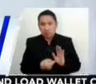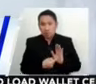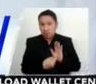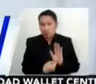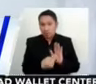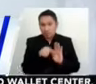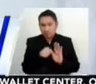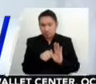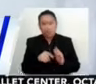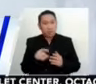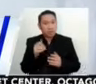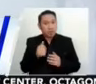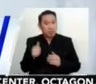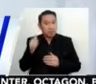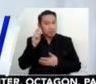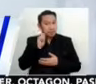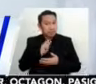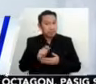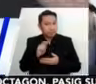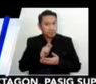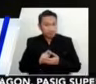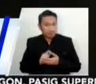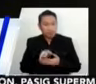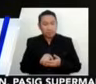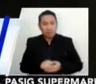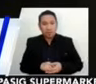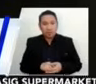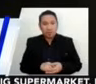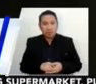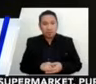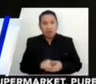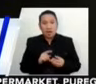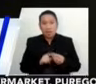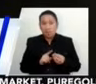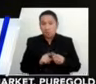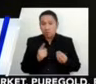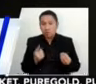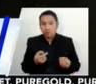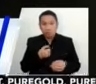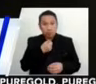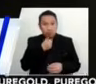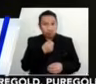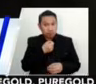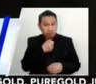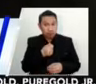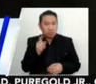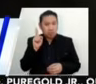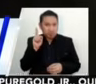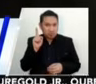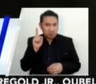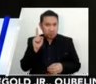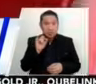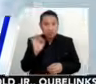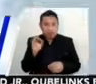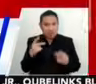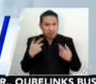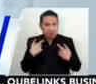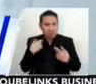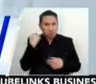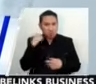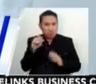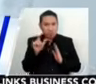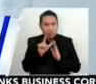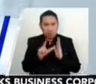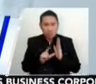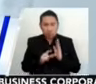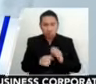Lucas Bersamin at Justice Secretary Jesus Crispin Remulla ang press conference ni Duterte kung minilabag itong batas. Base